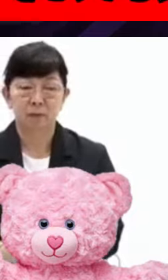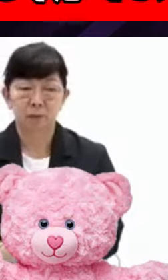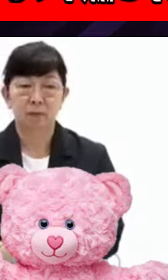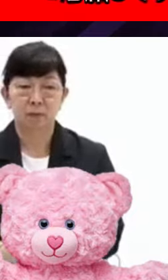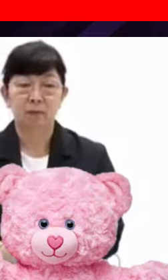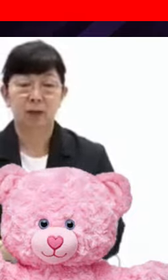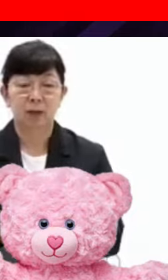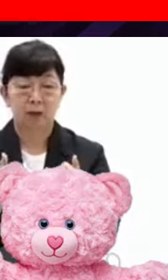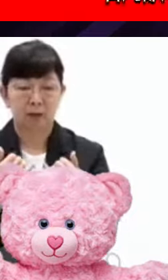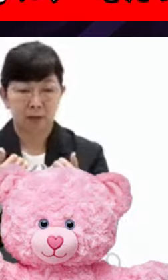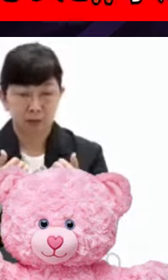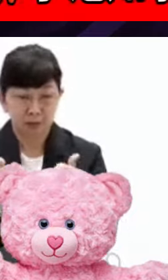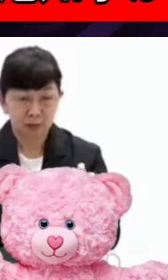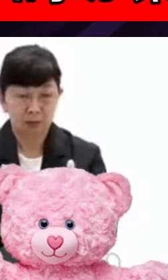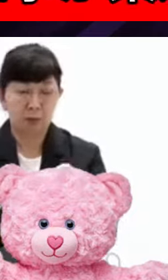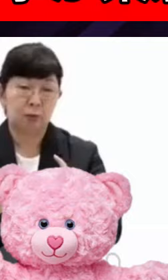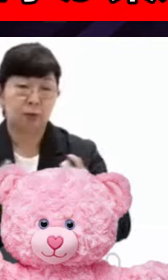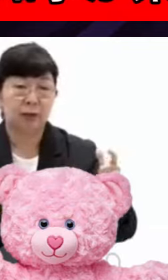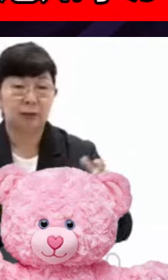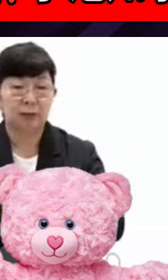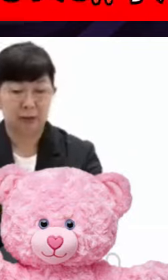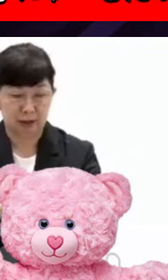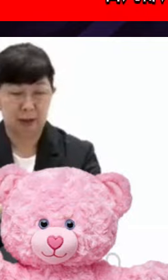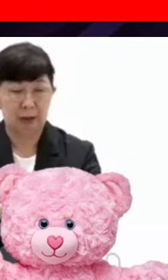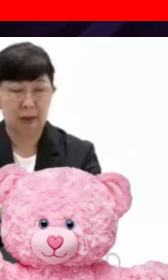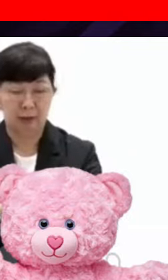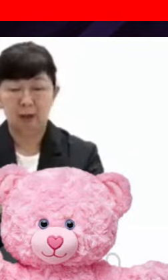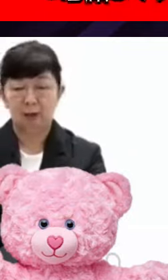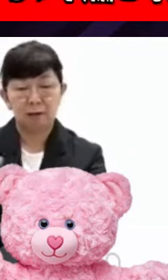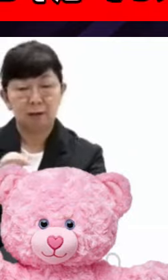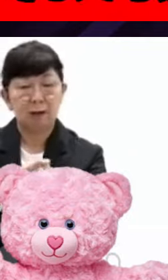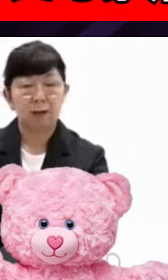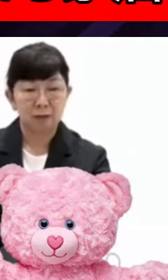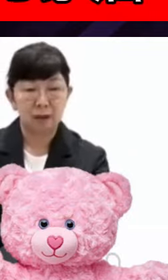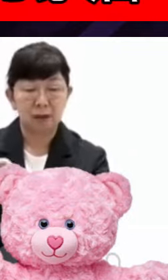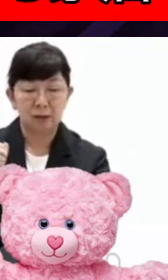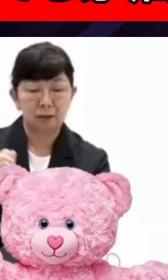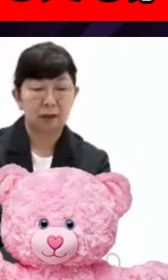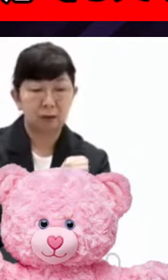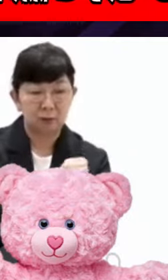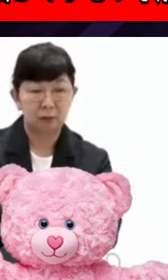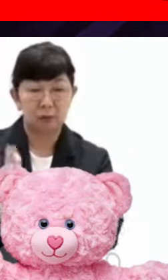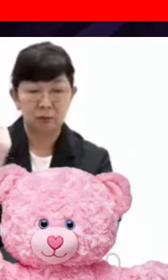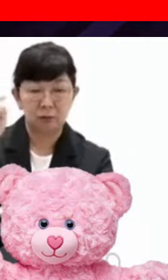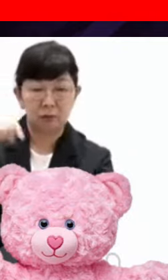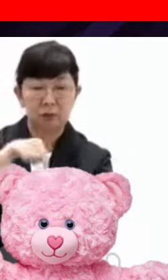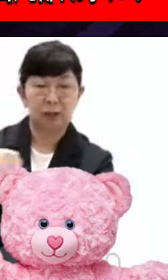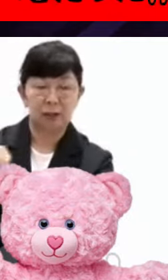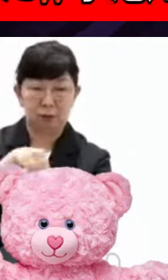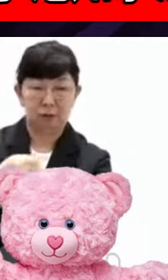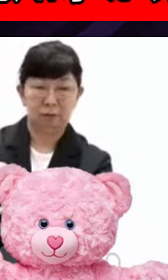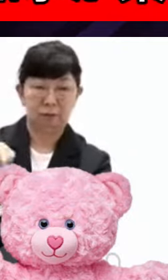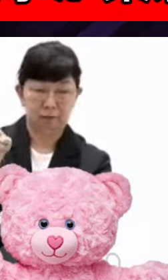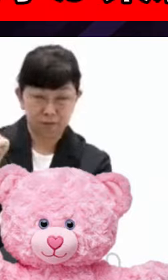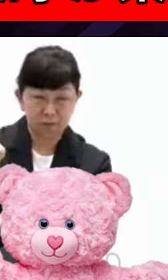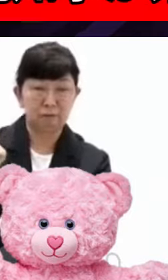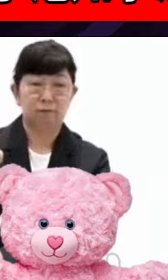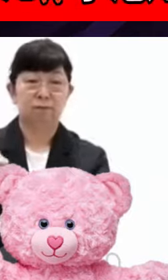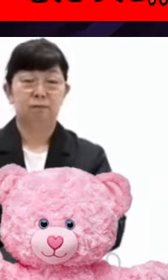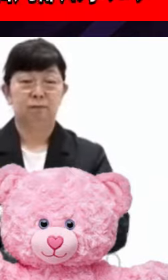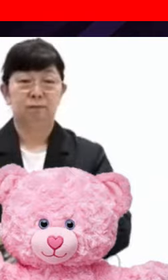方についてはこれは経済の産業の政策であるし、